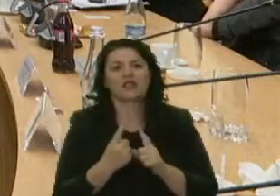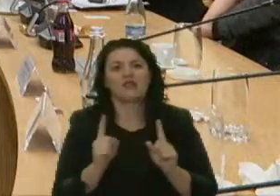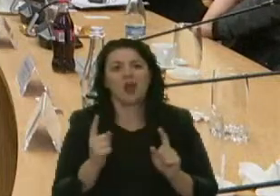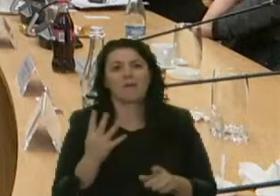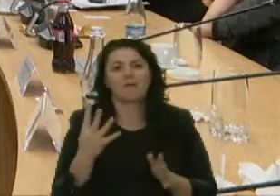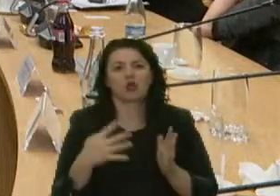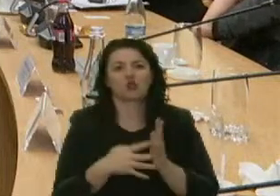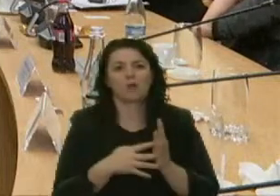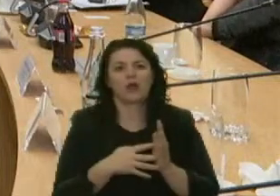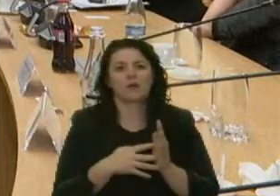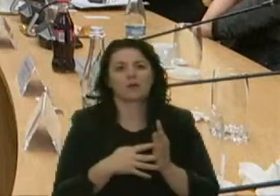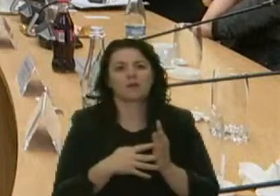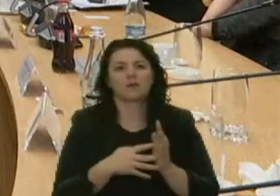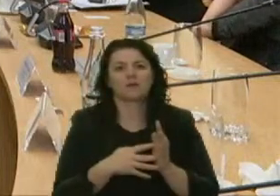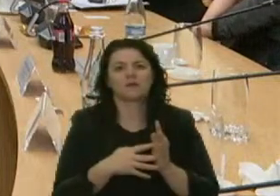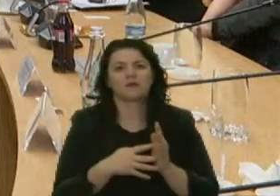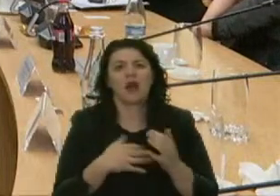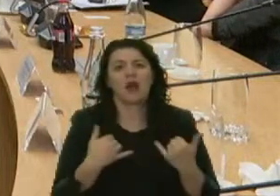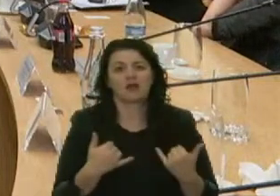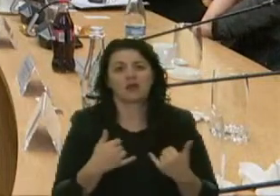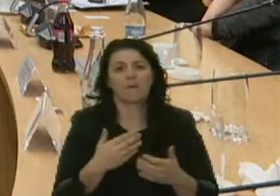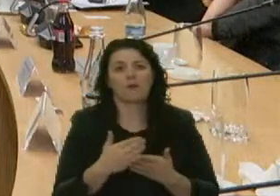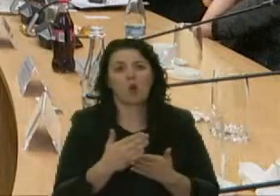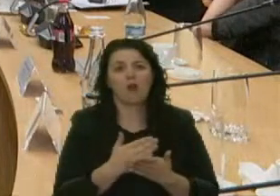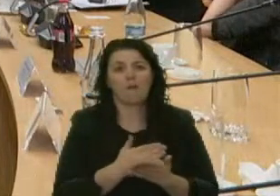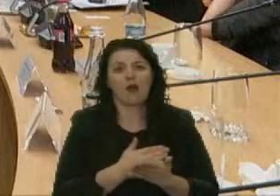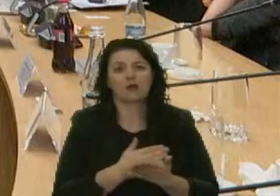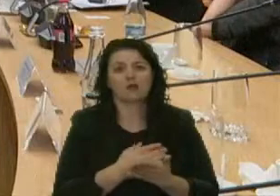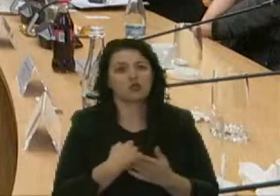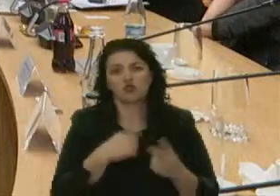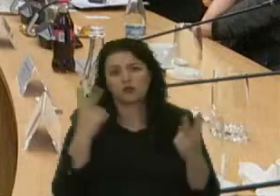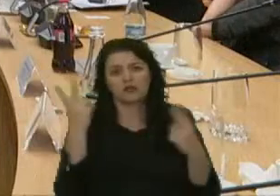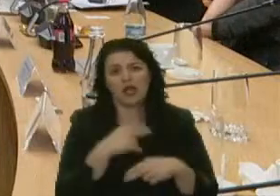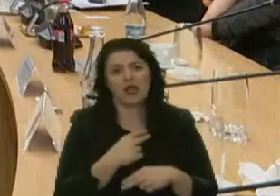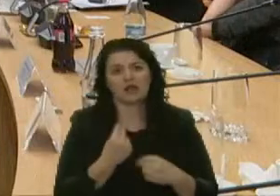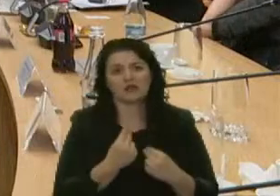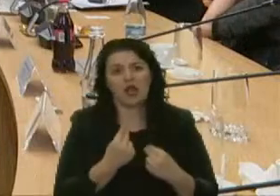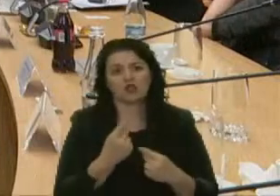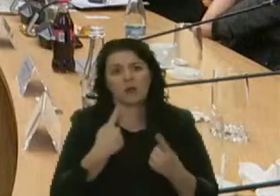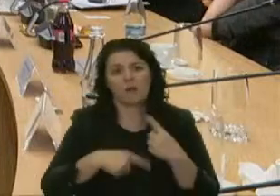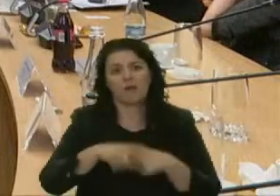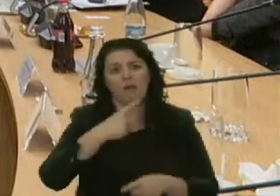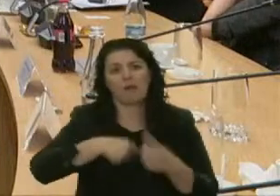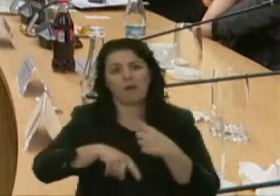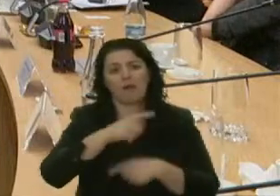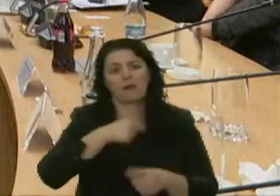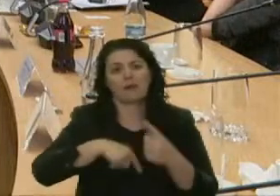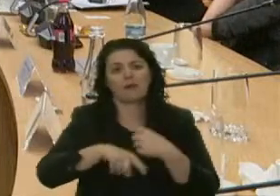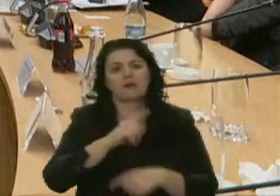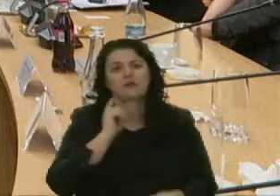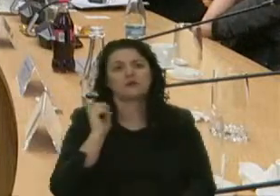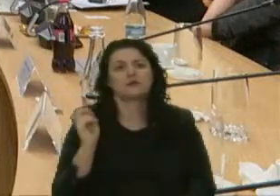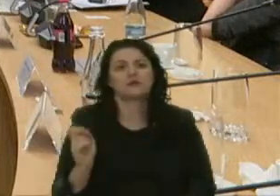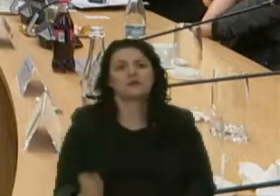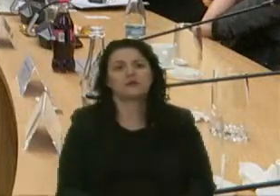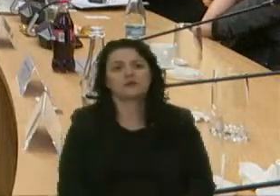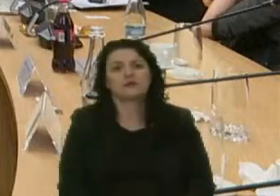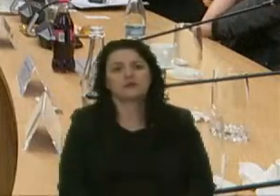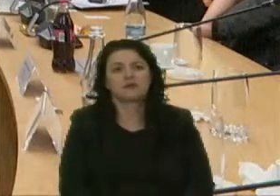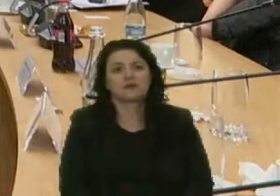4000 RON asta este problema Eu nu înțeleg de ce tot ne învârtim și așa mai